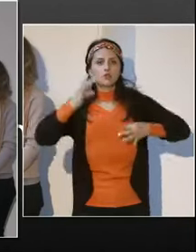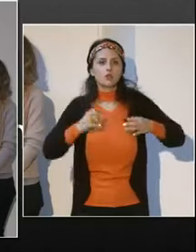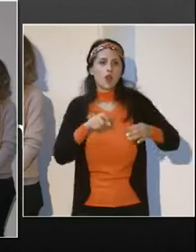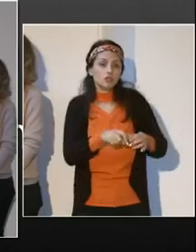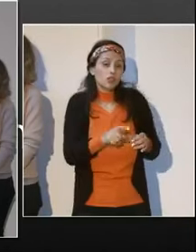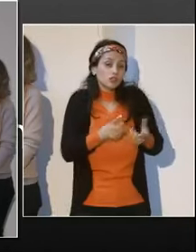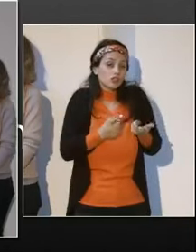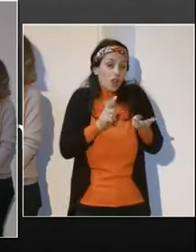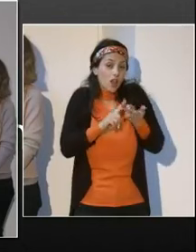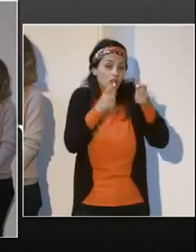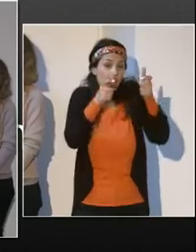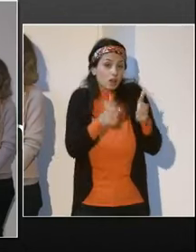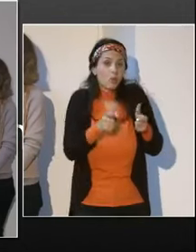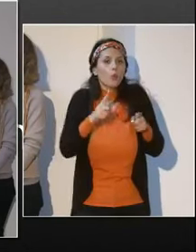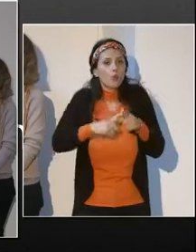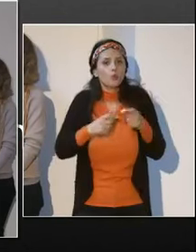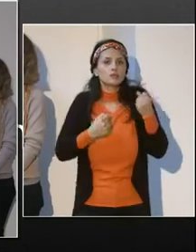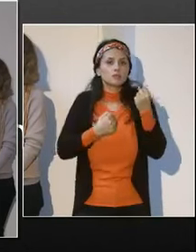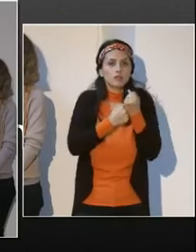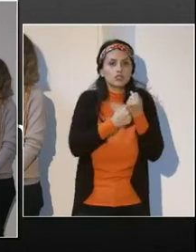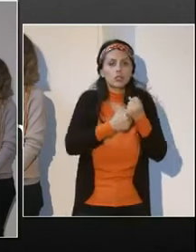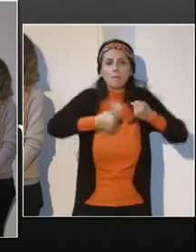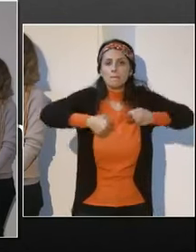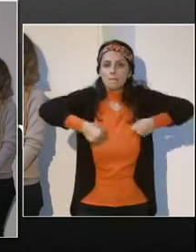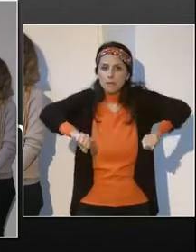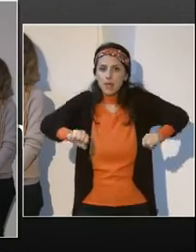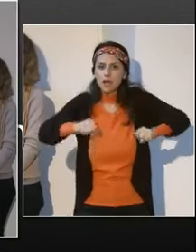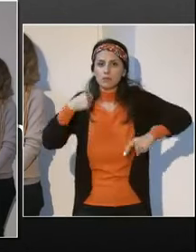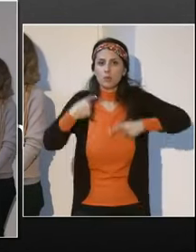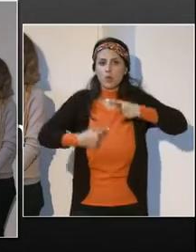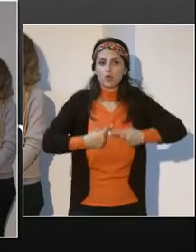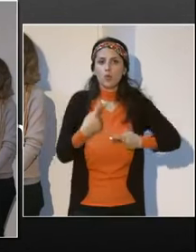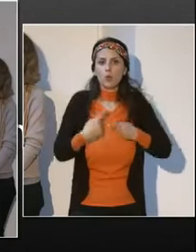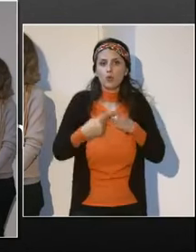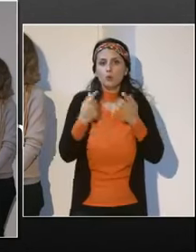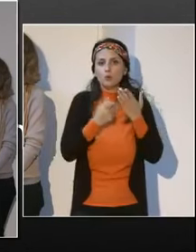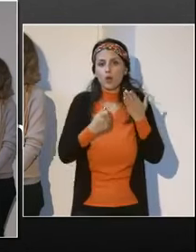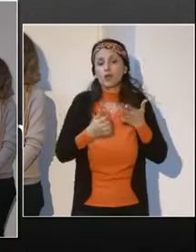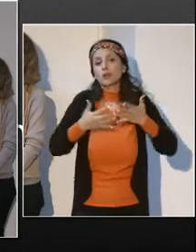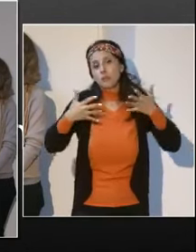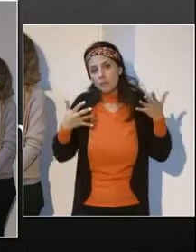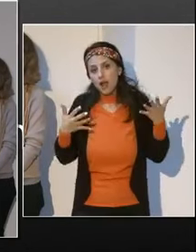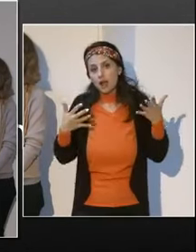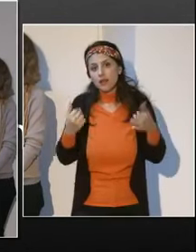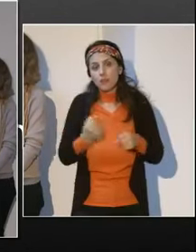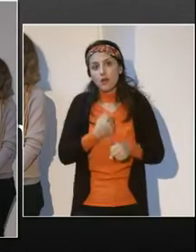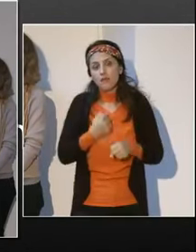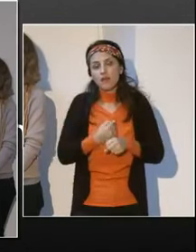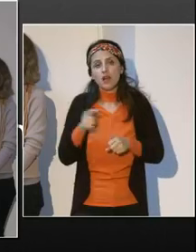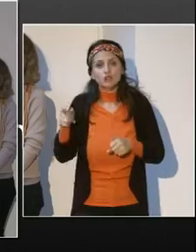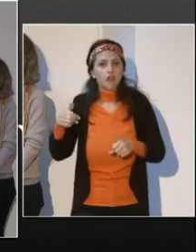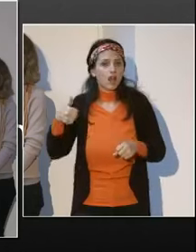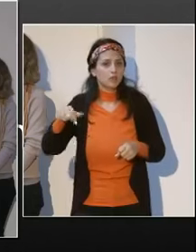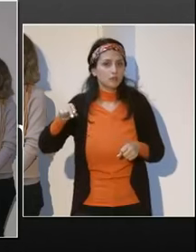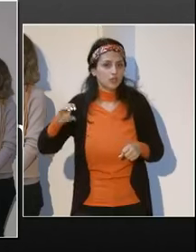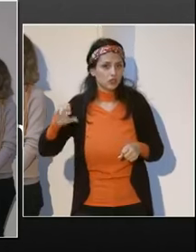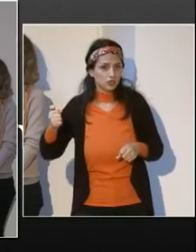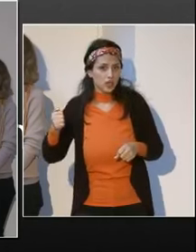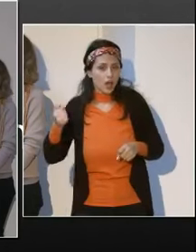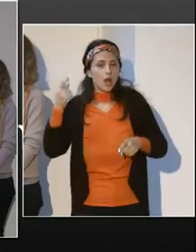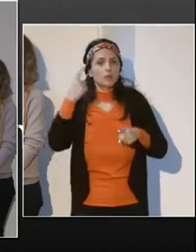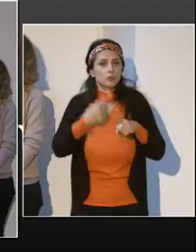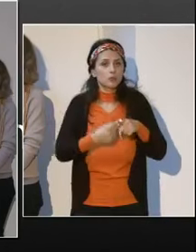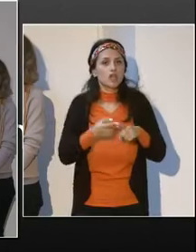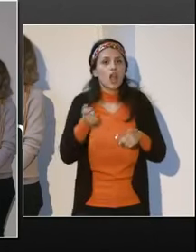astfel cu sprijinul băncii mondiale în cadrul unui proiect mare pe care le derulează Autoritatea si al agenției naționale